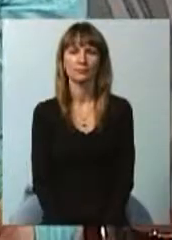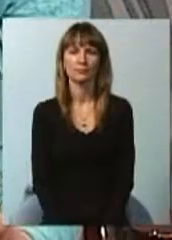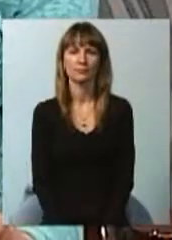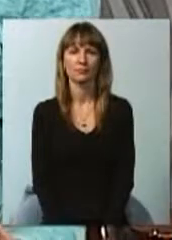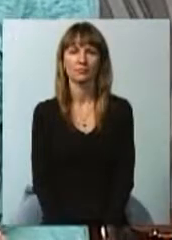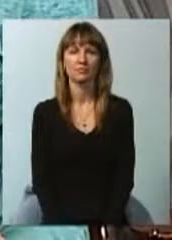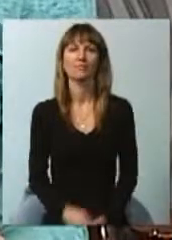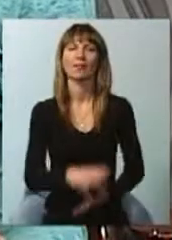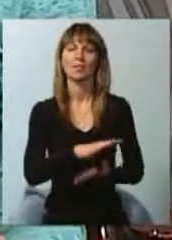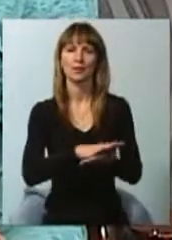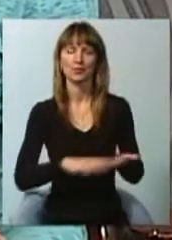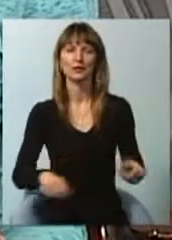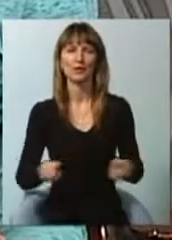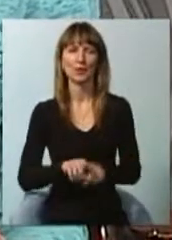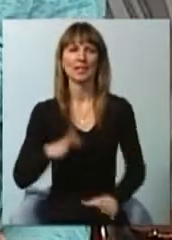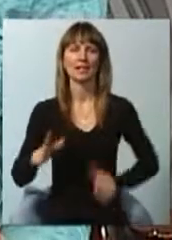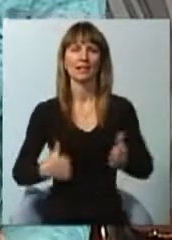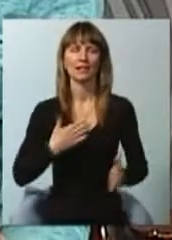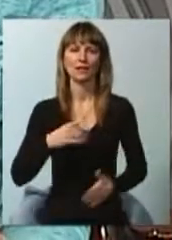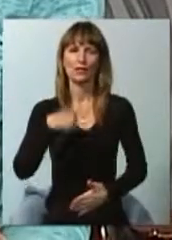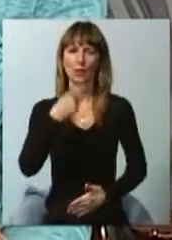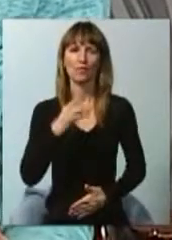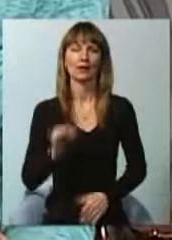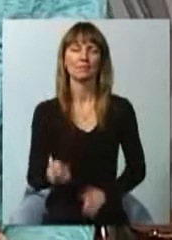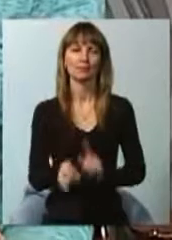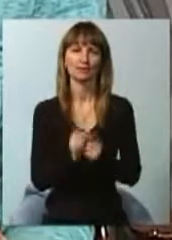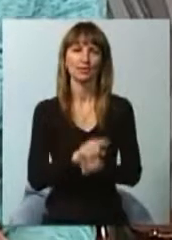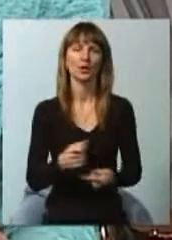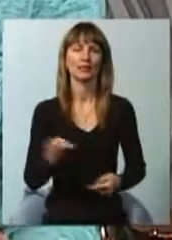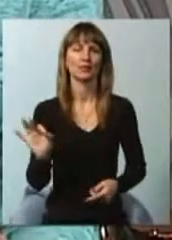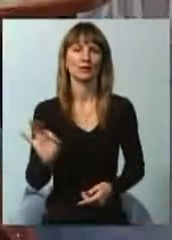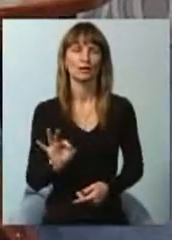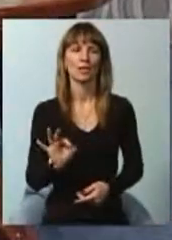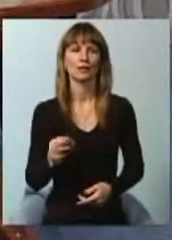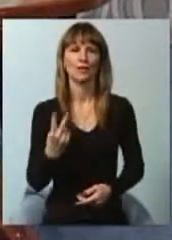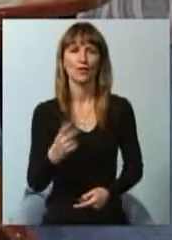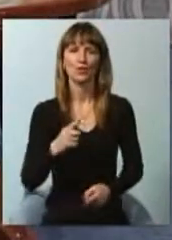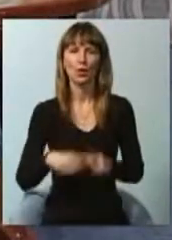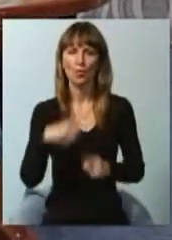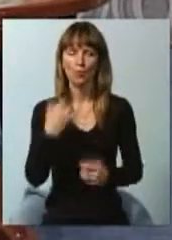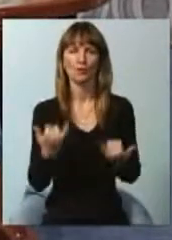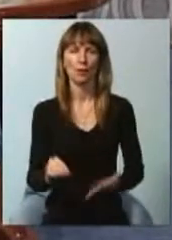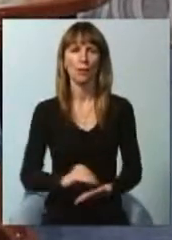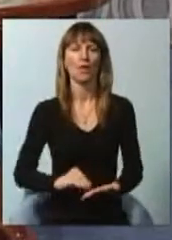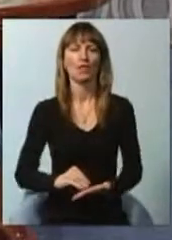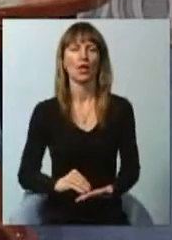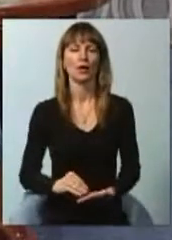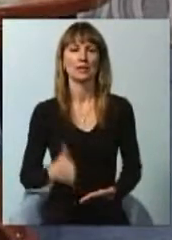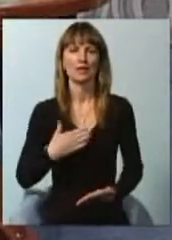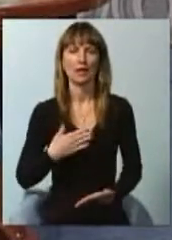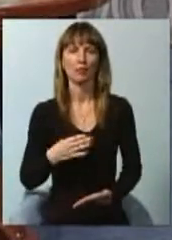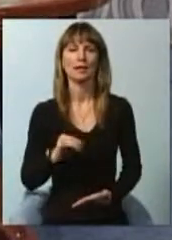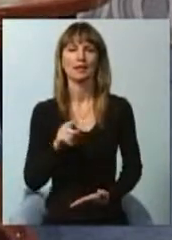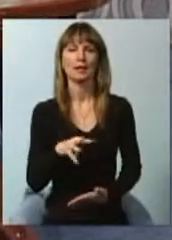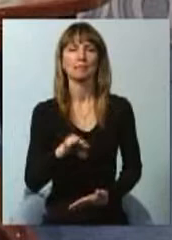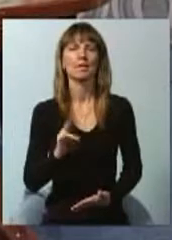доверять. Ну що, продовжуємо також тренувати нашу вимову і перейдімо одразу ще до двох скоромовок. Прямо зараз повторюйте малята за нами, і ти, Микитко,